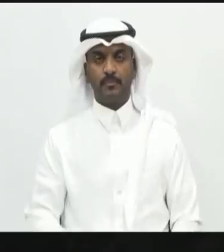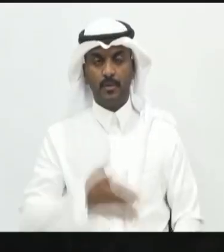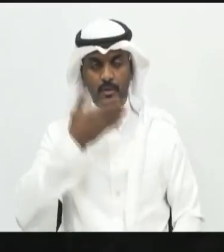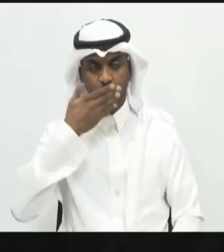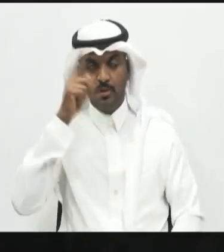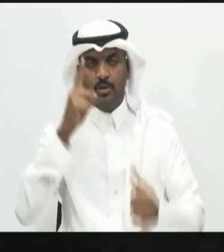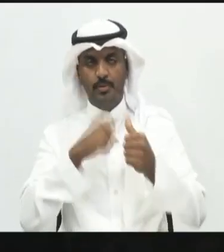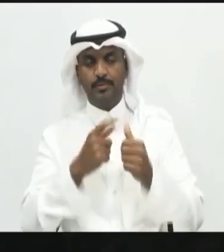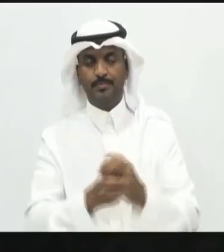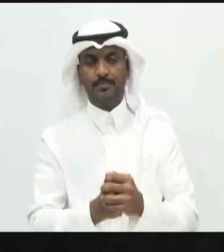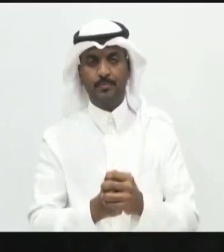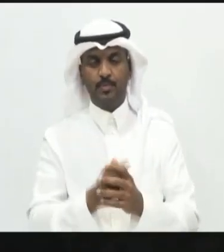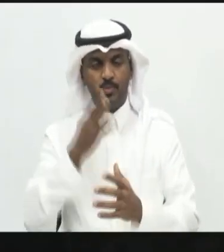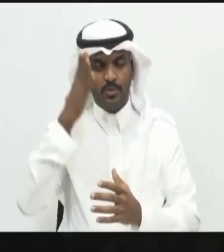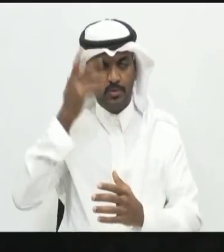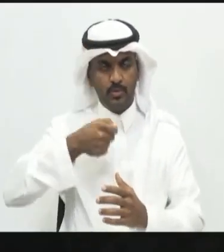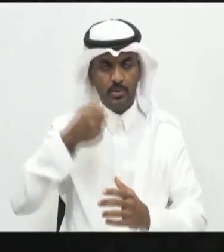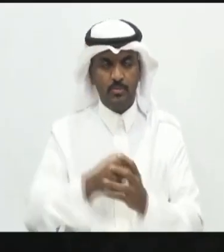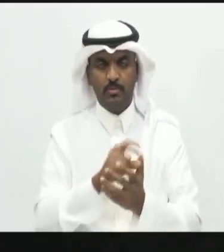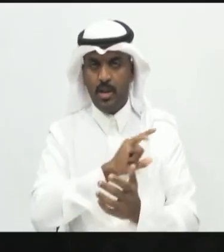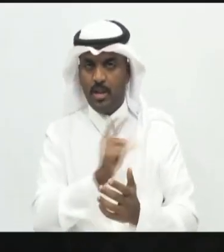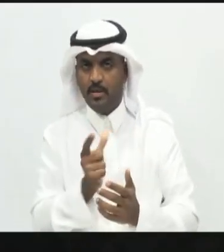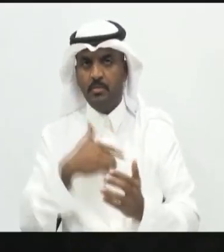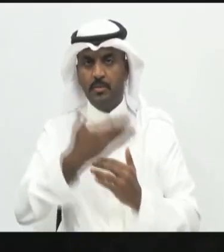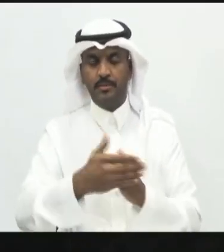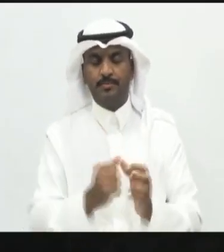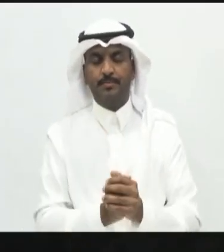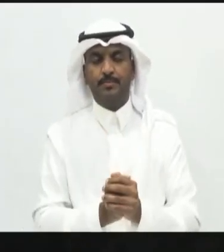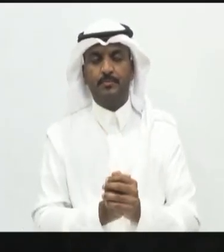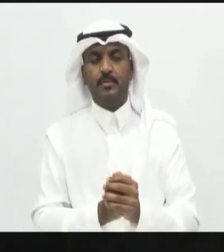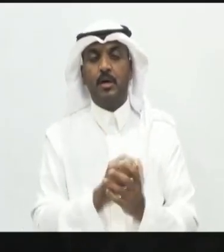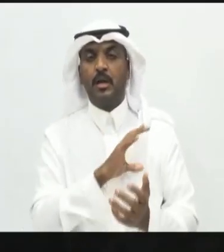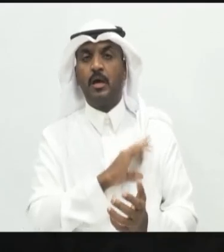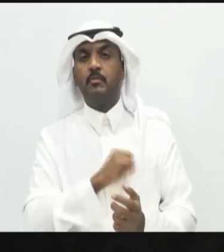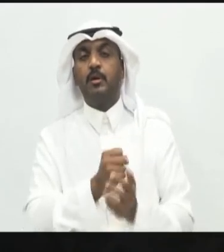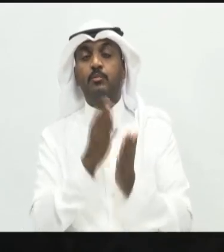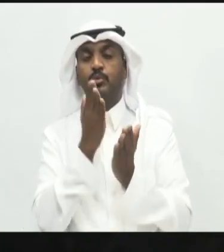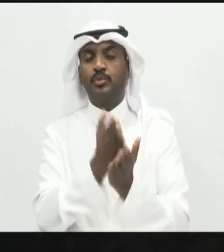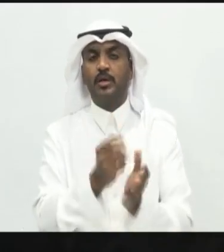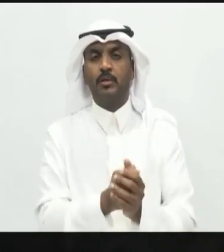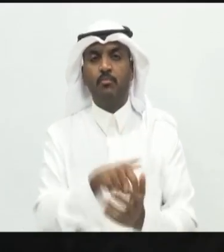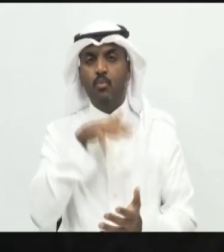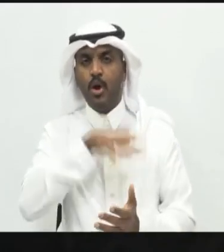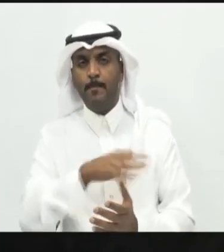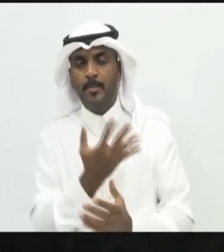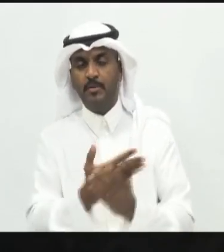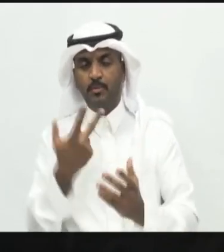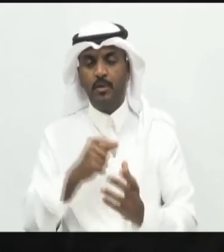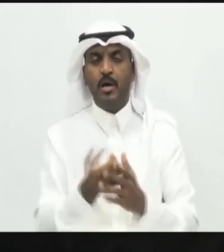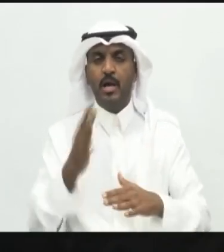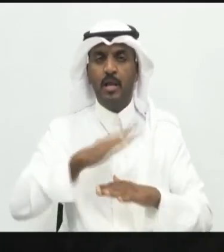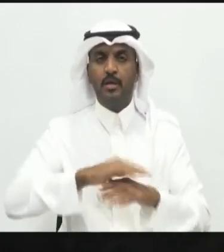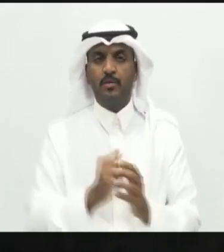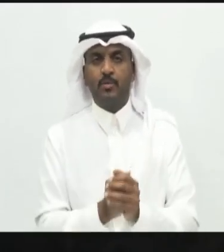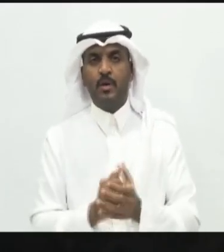الحمد لله وحده والصلاه والسلام على من لا نبي بعده الرحمه المهداه محمد بن عبد الله عليه وعلى